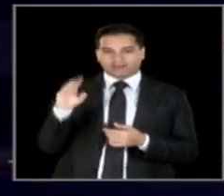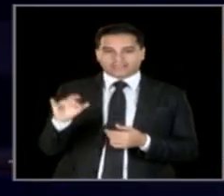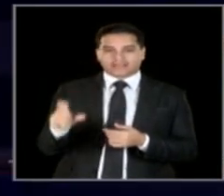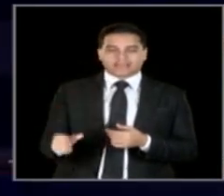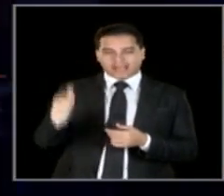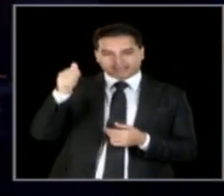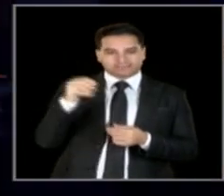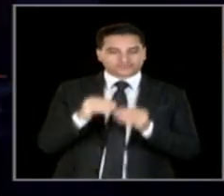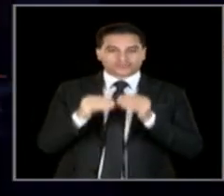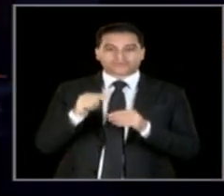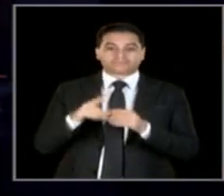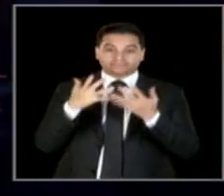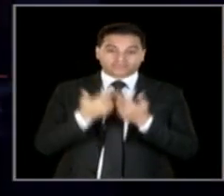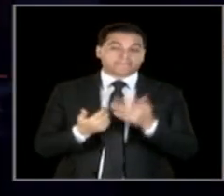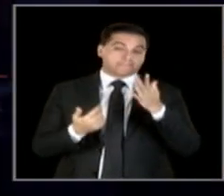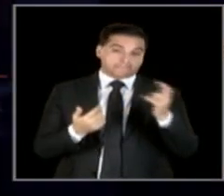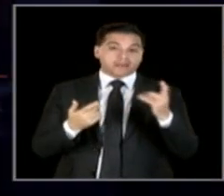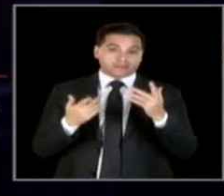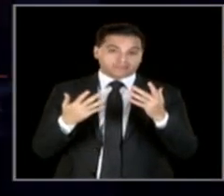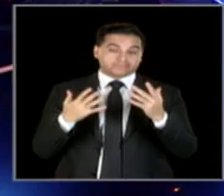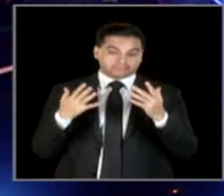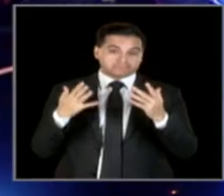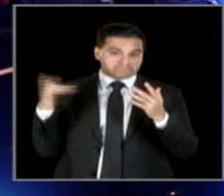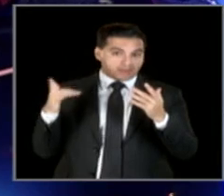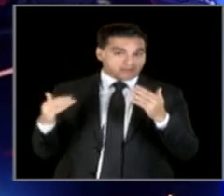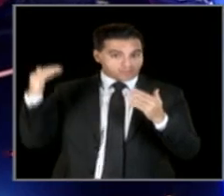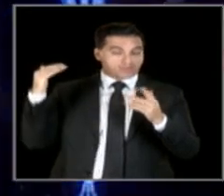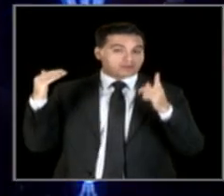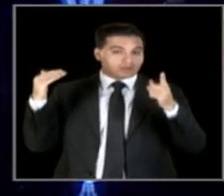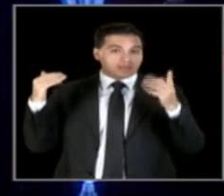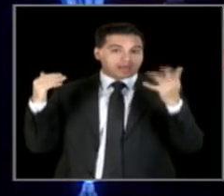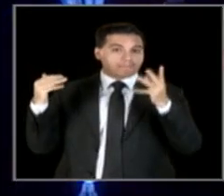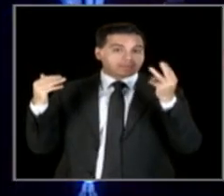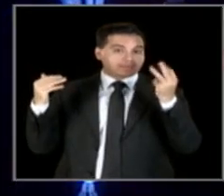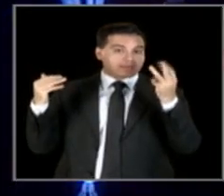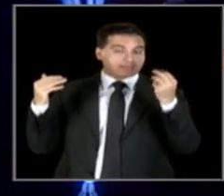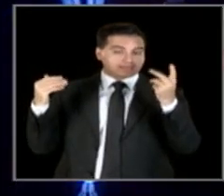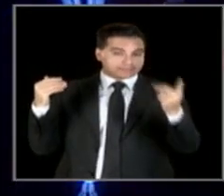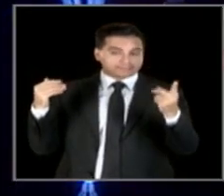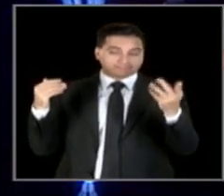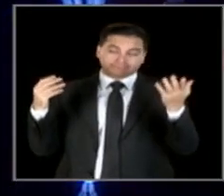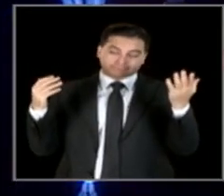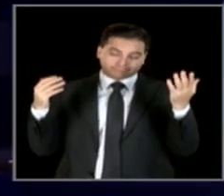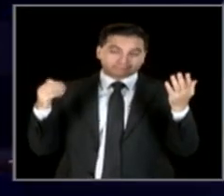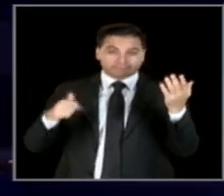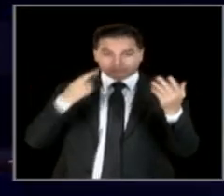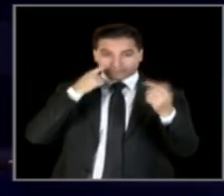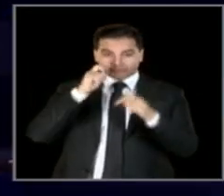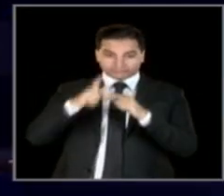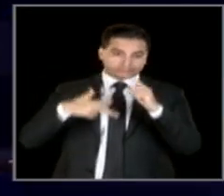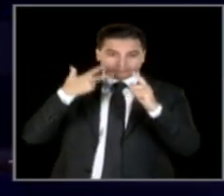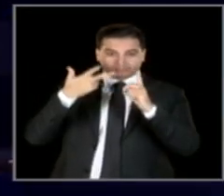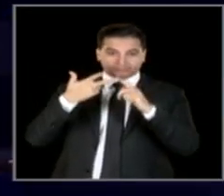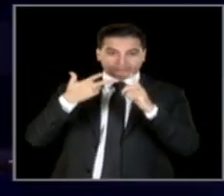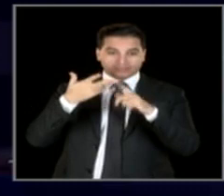مايكل 10 نقط، النتيجة اتغيرت. 100 مغاغة المنيا، 30 كلية رمسيس القاهرة. ودلوقتي